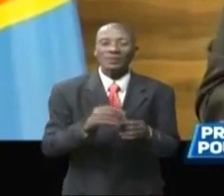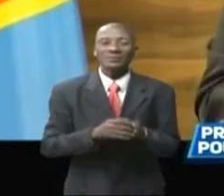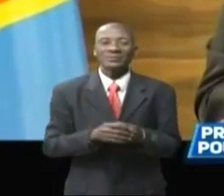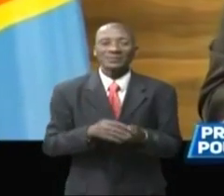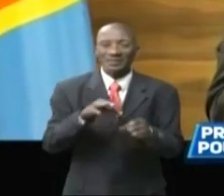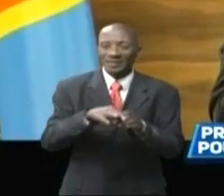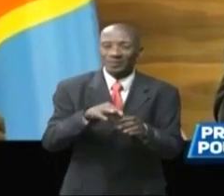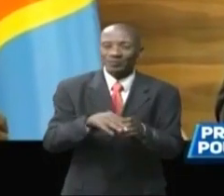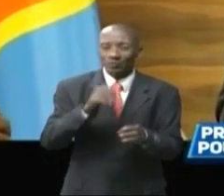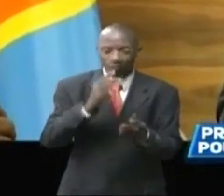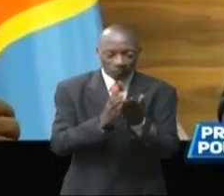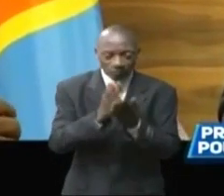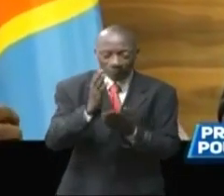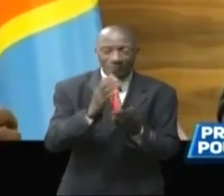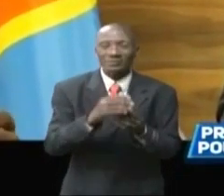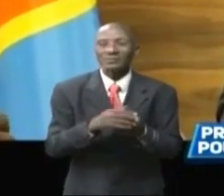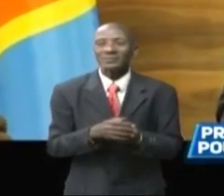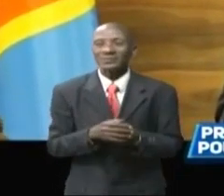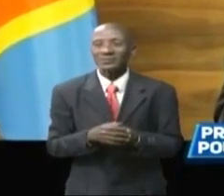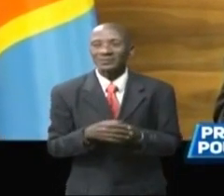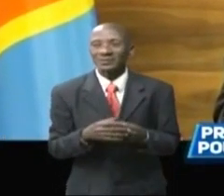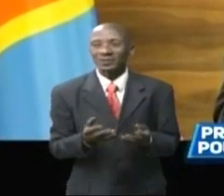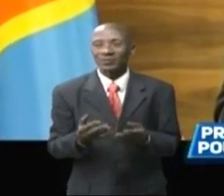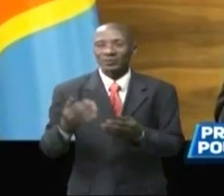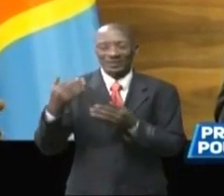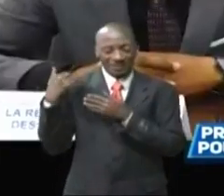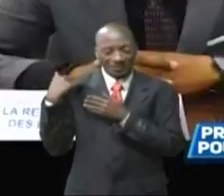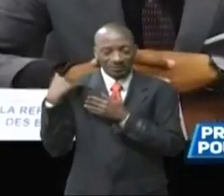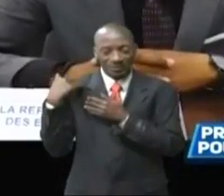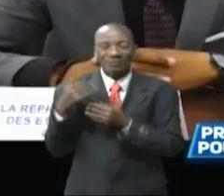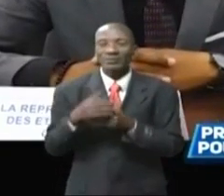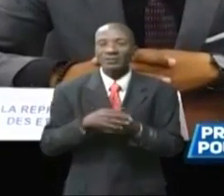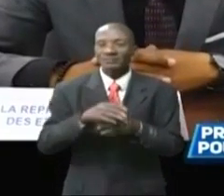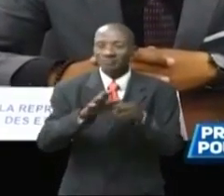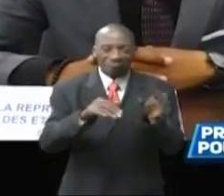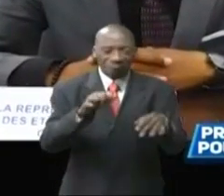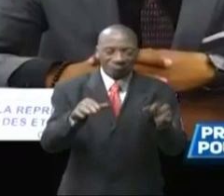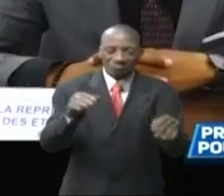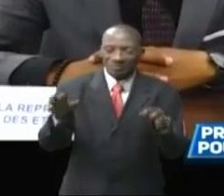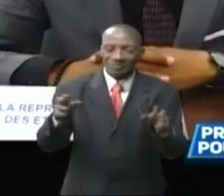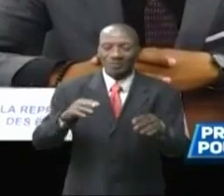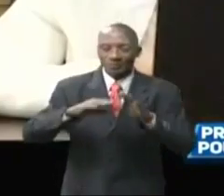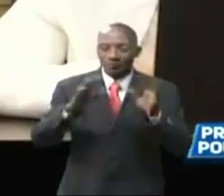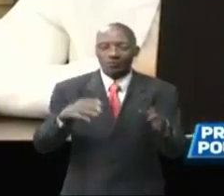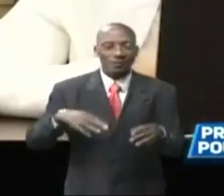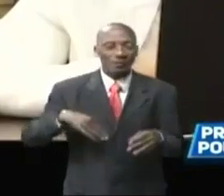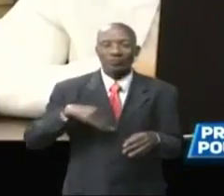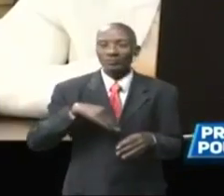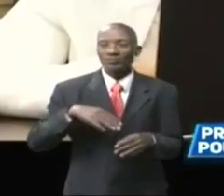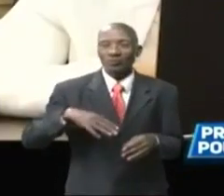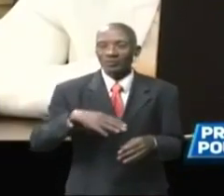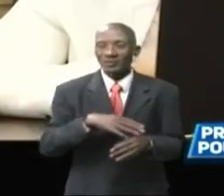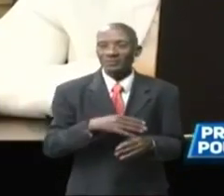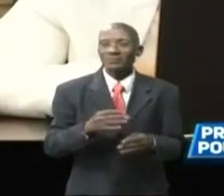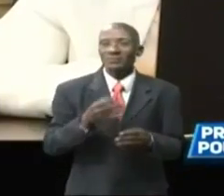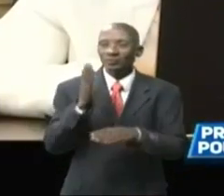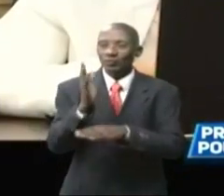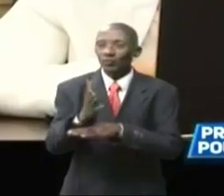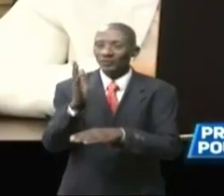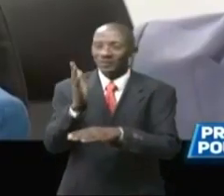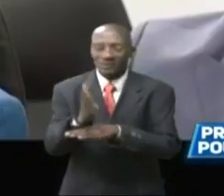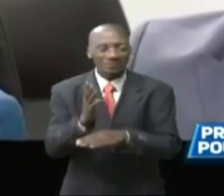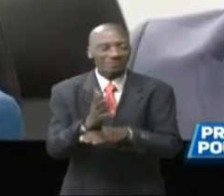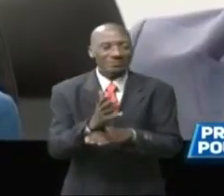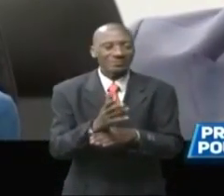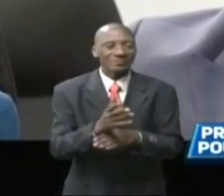de la CENI a apprécié à sa juste valeur la démarche citoyenne initiée par la REC, sollicitant une collaboration avec